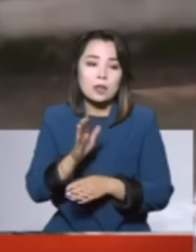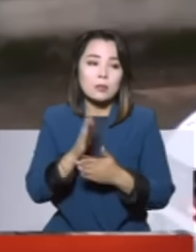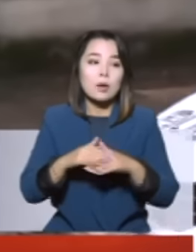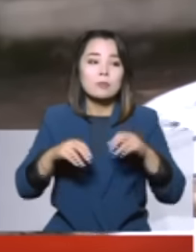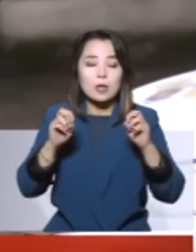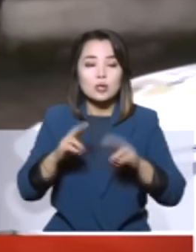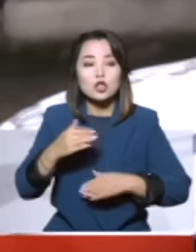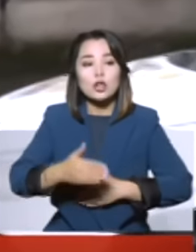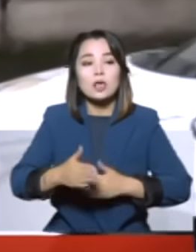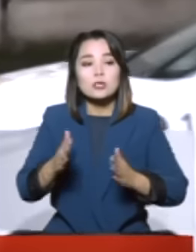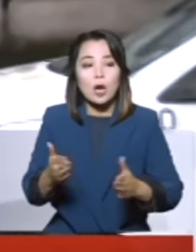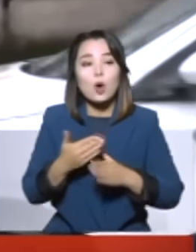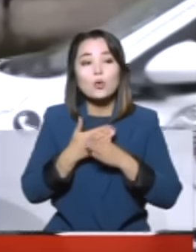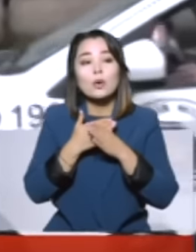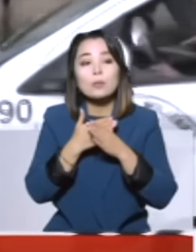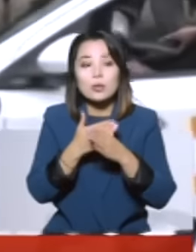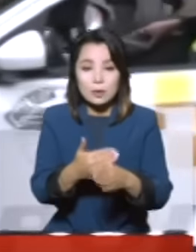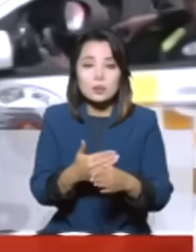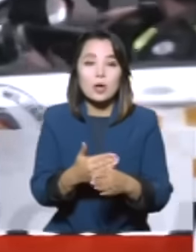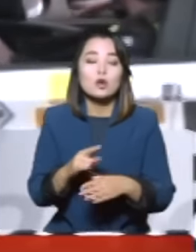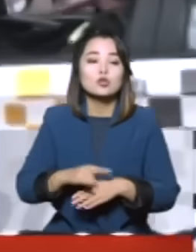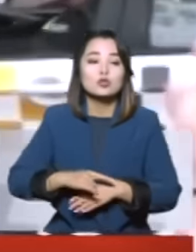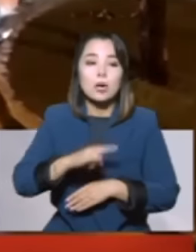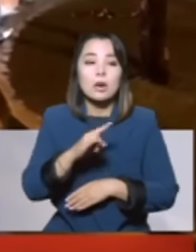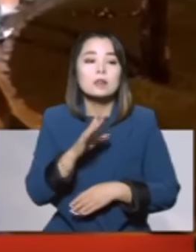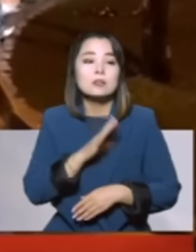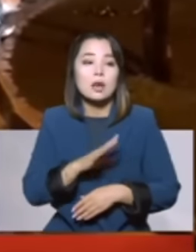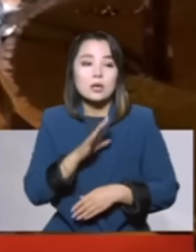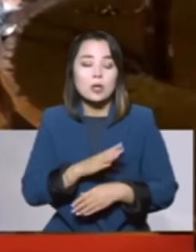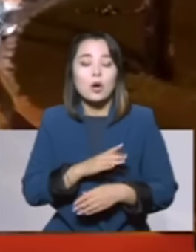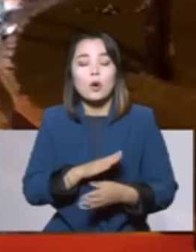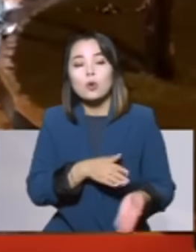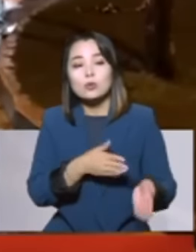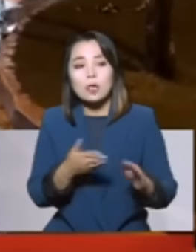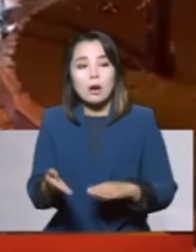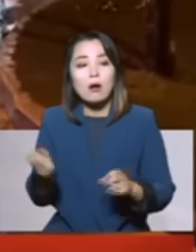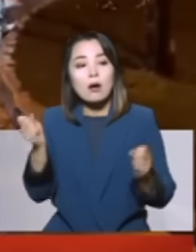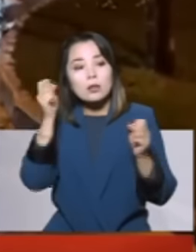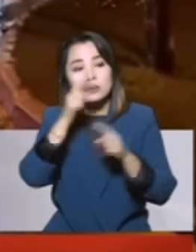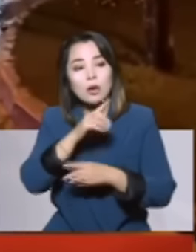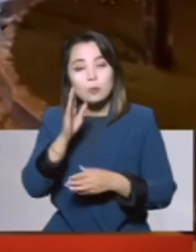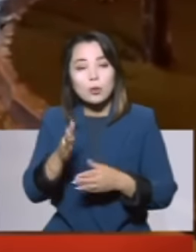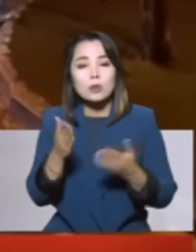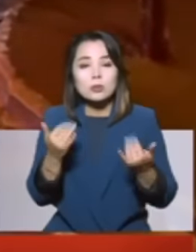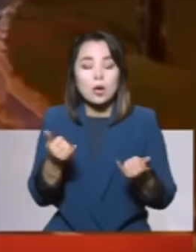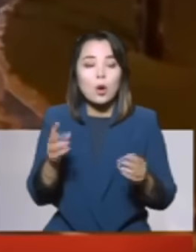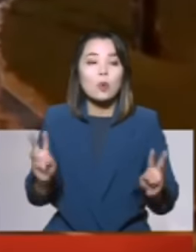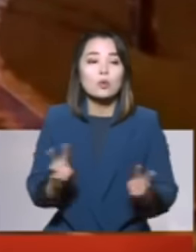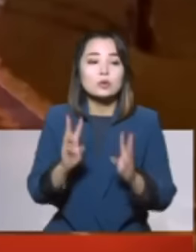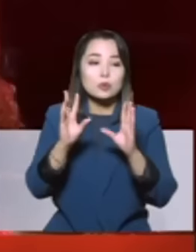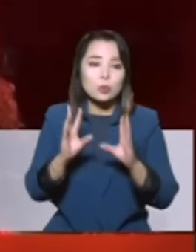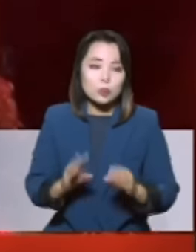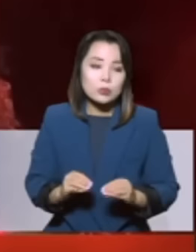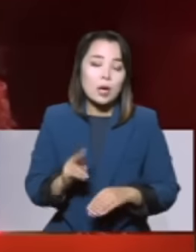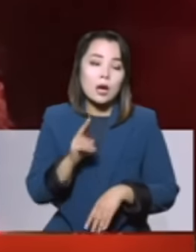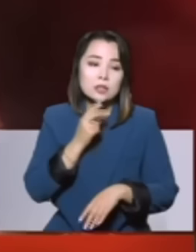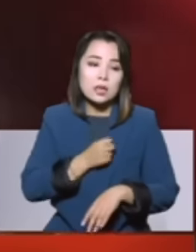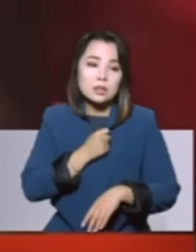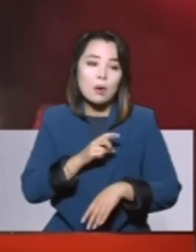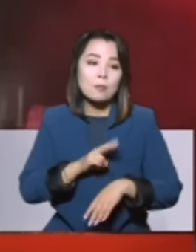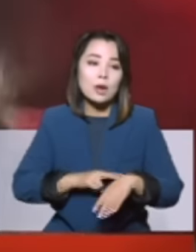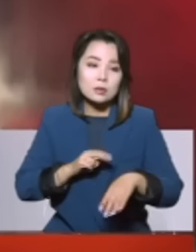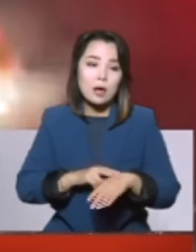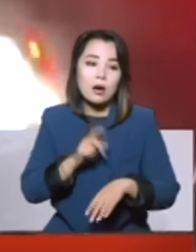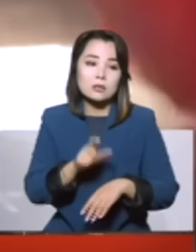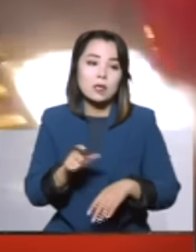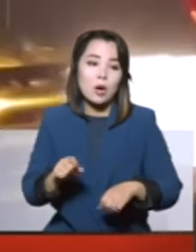қазір жәшіктердің көмегімен ұшақтың неліктен құлағанын анықтап жатыр. Оқиға орнына өрт сөндірушілер, әскери полиция мен елдің